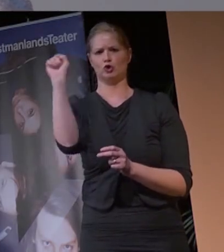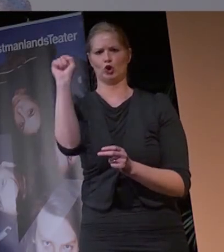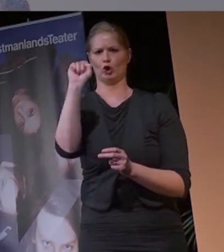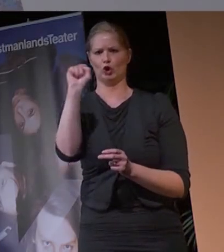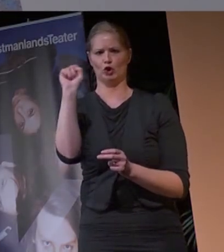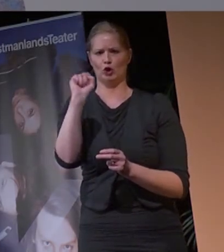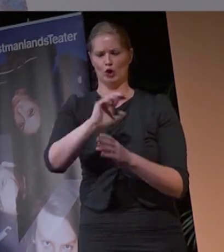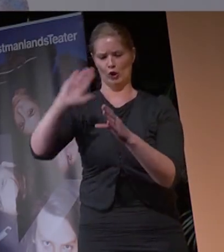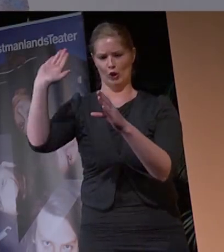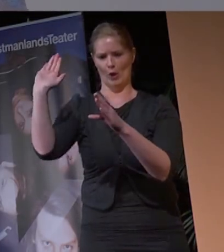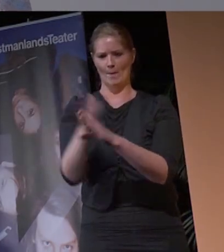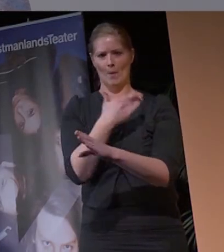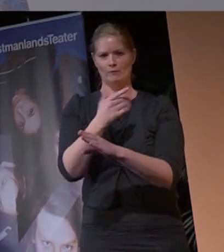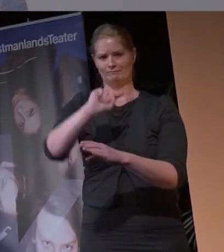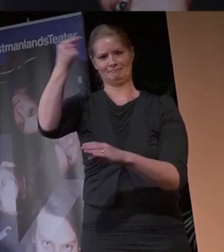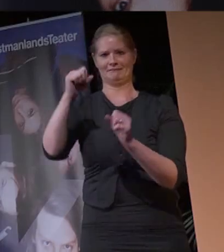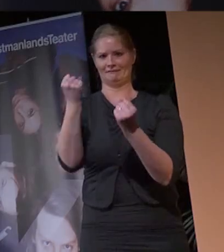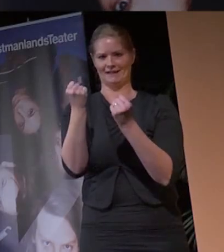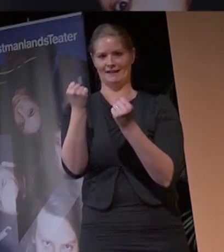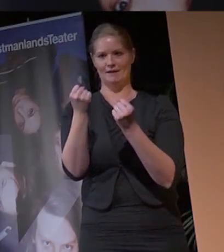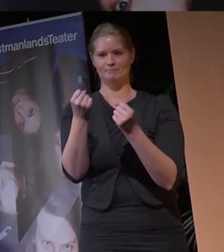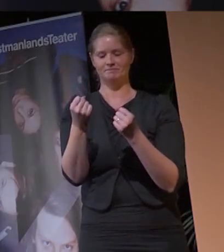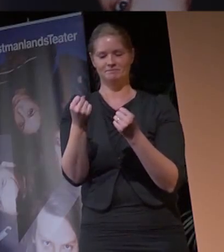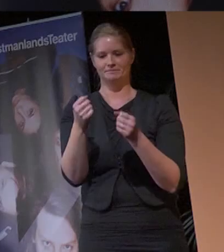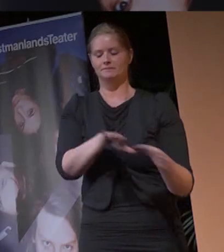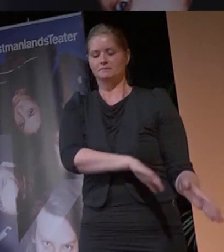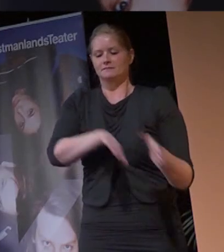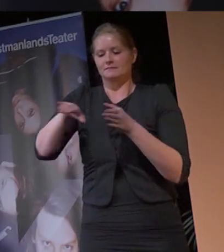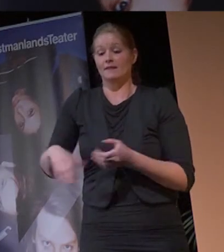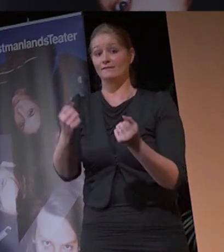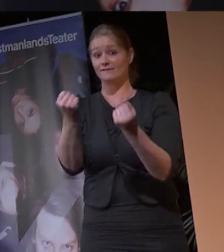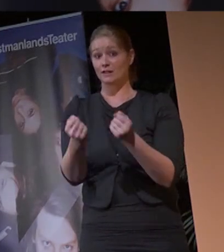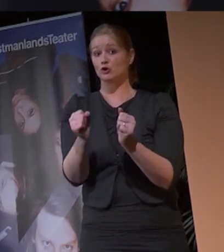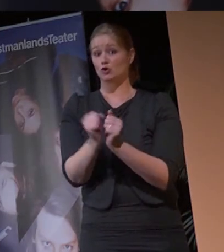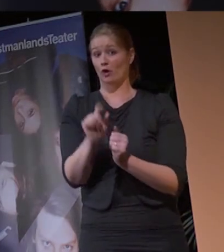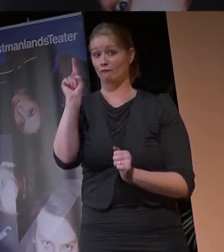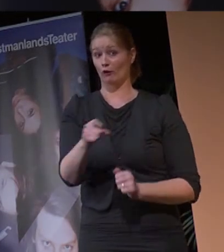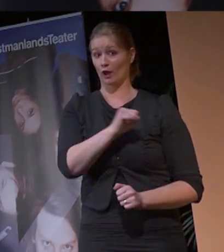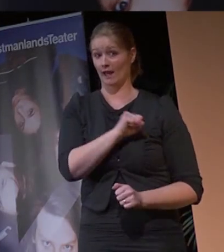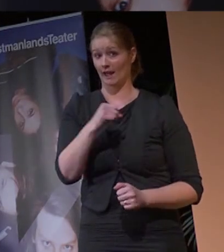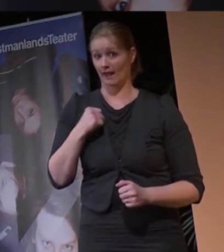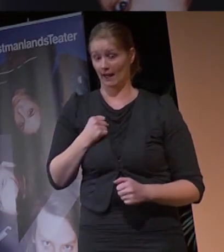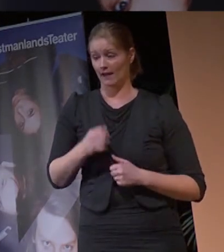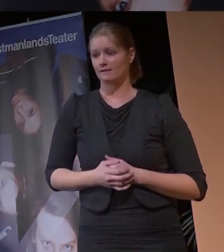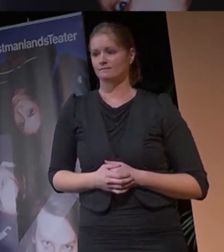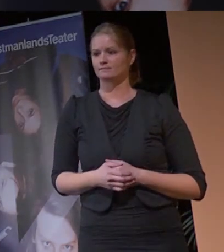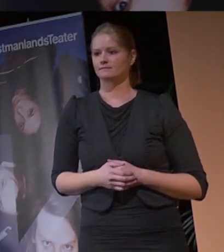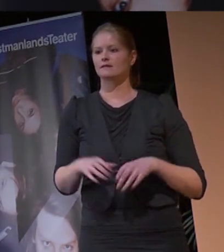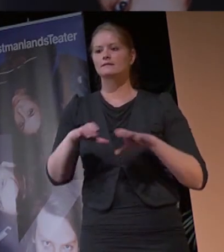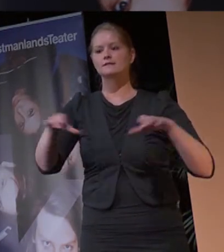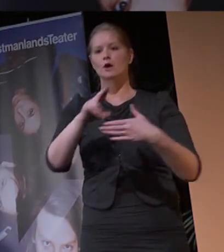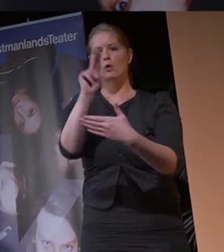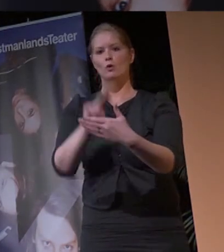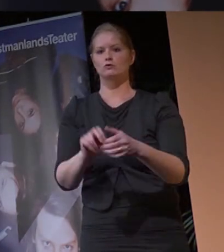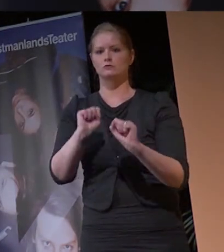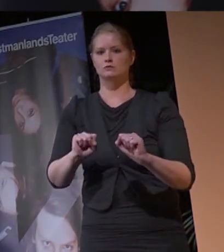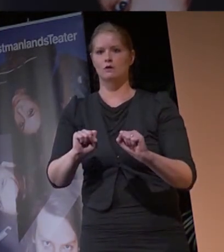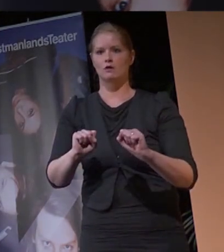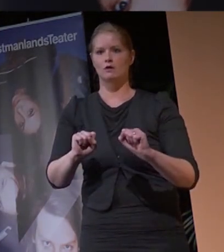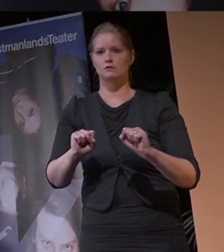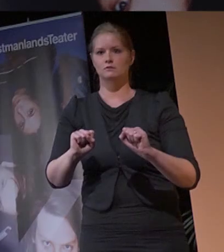backar. En viktig sak för regeringen, det är att scenkonsten når ut i hela